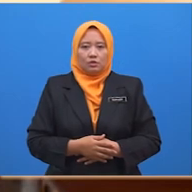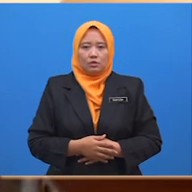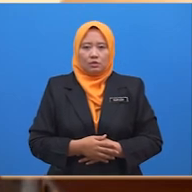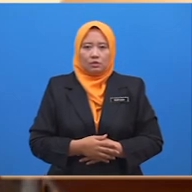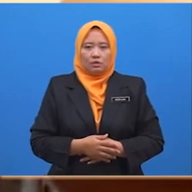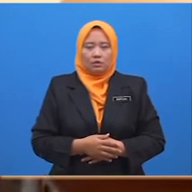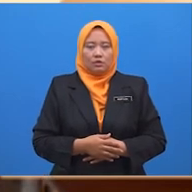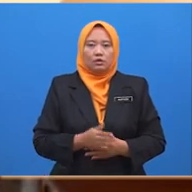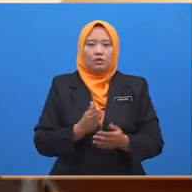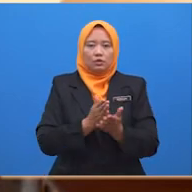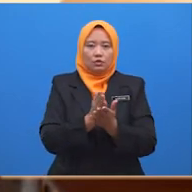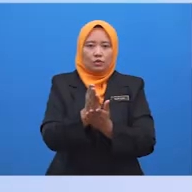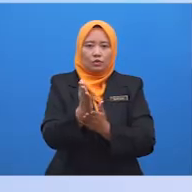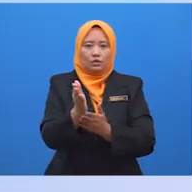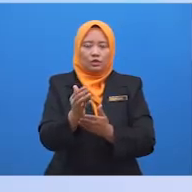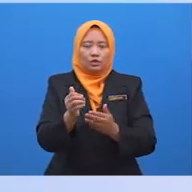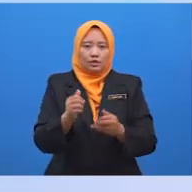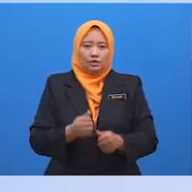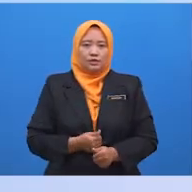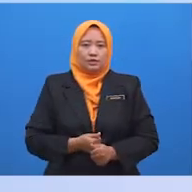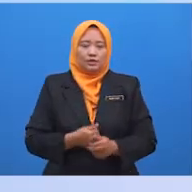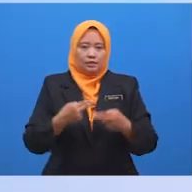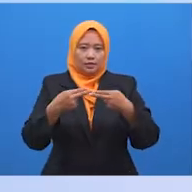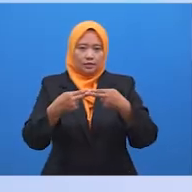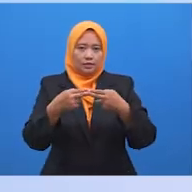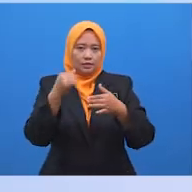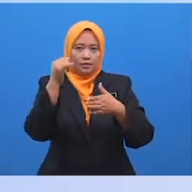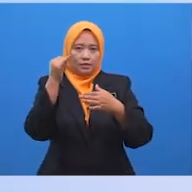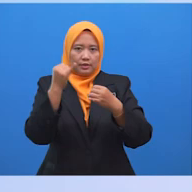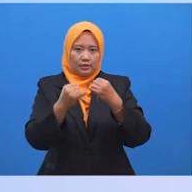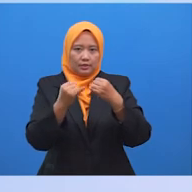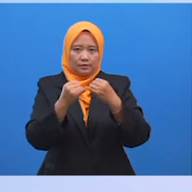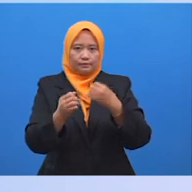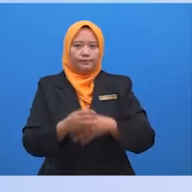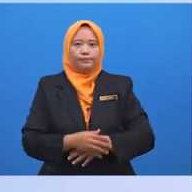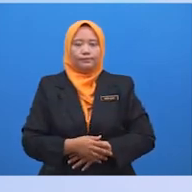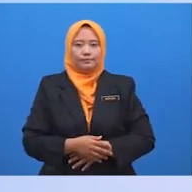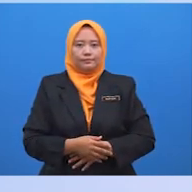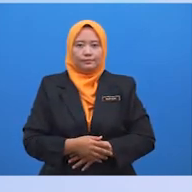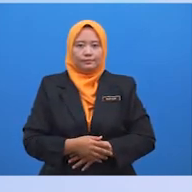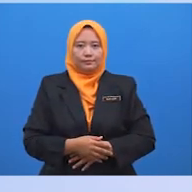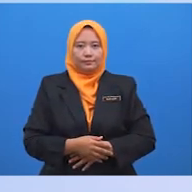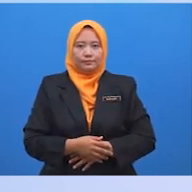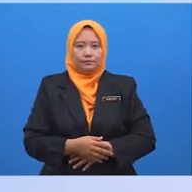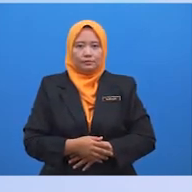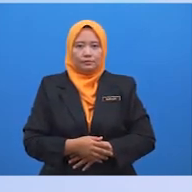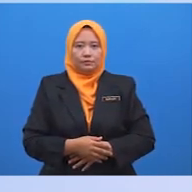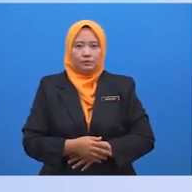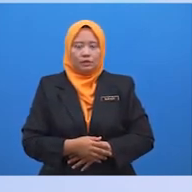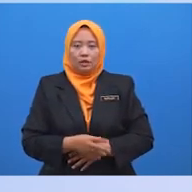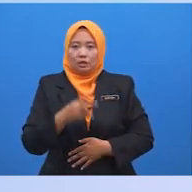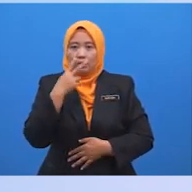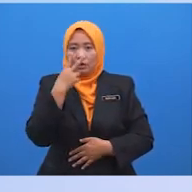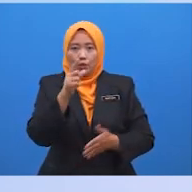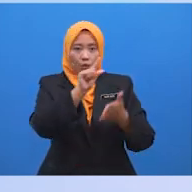berakhir. Syabas murid-murid. Contoh soalan yang terakhir ini ialah berkaitan dengan